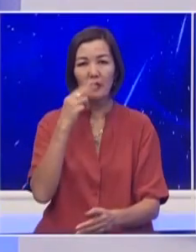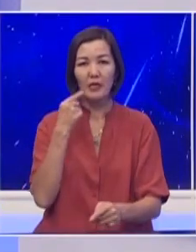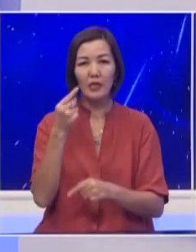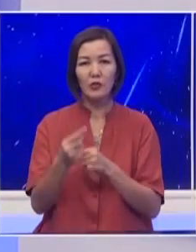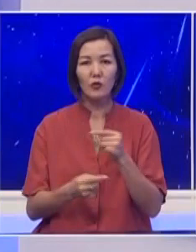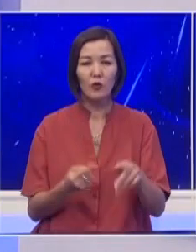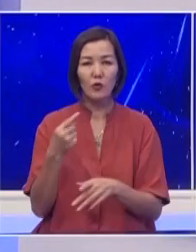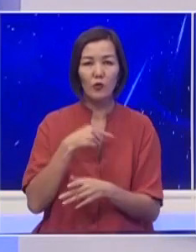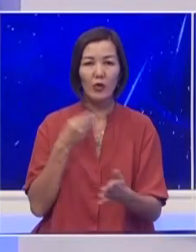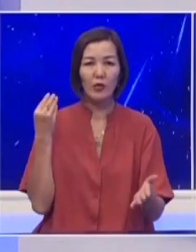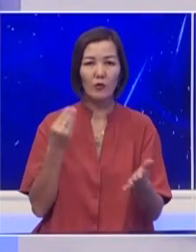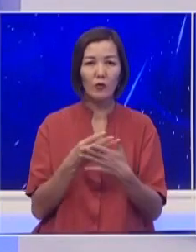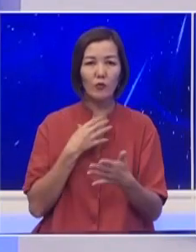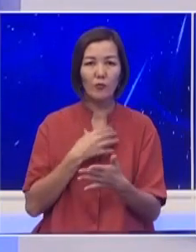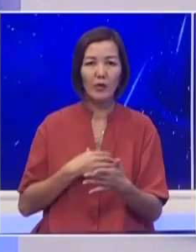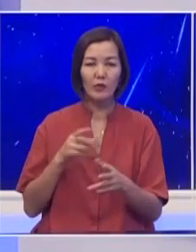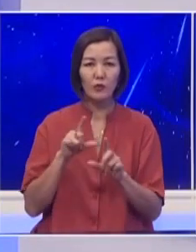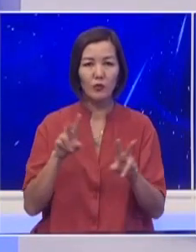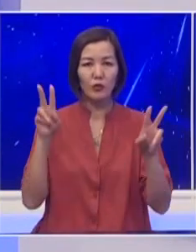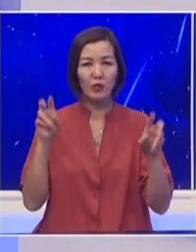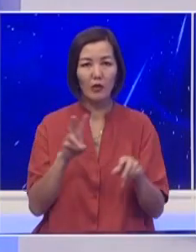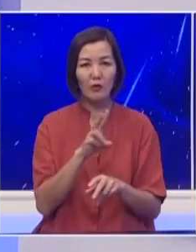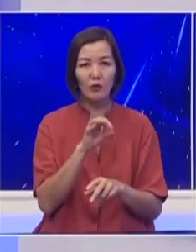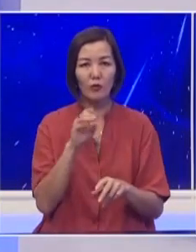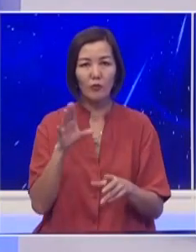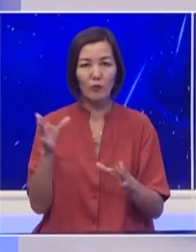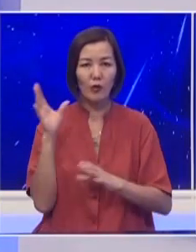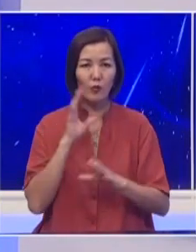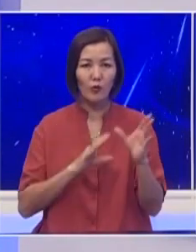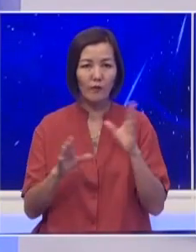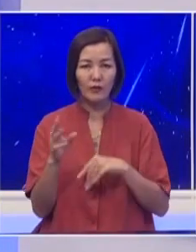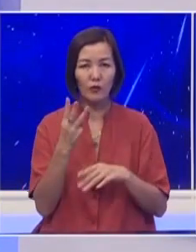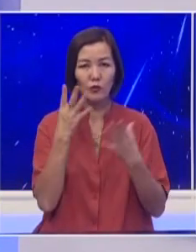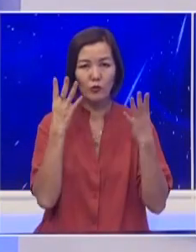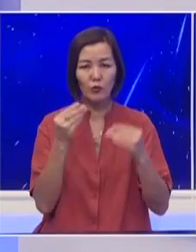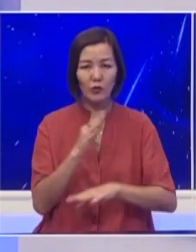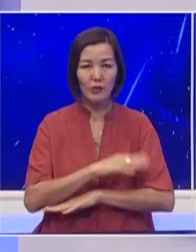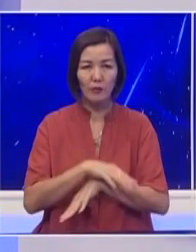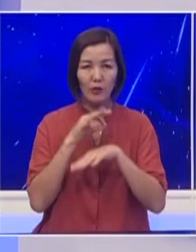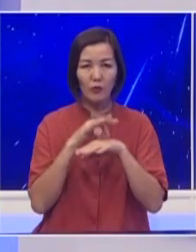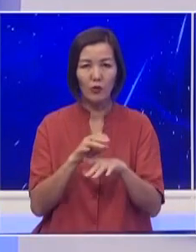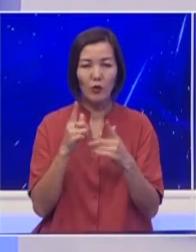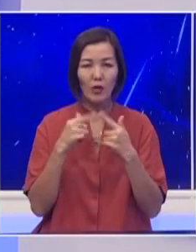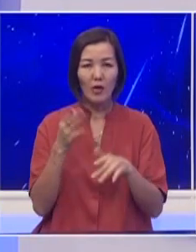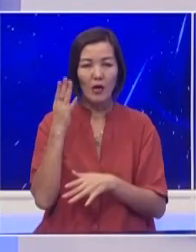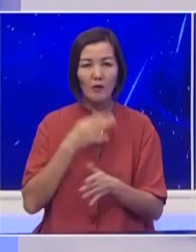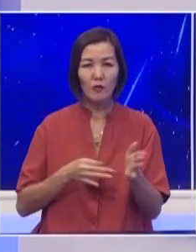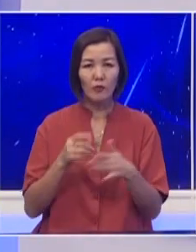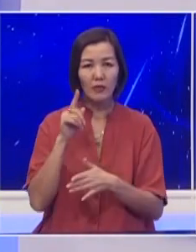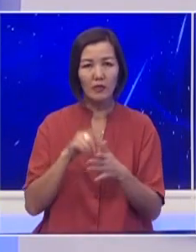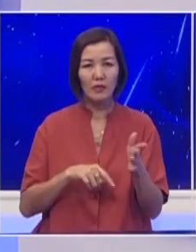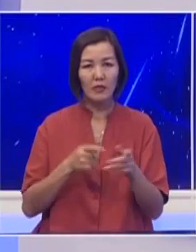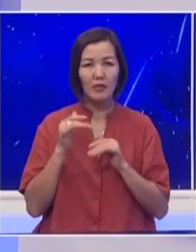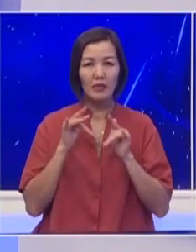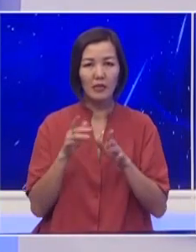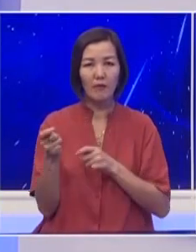Дәстүрлі рухани құндылықтардың маңызы осы тақырыпта Нұр-Мүбәрәк университетінде 3 күндік семинар өтті. Ұйымдастырушысы Алматы